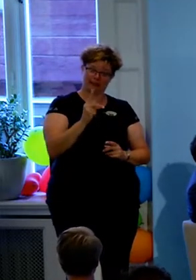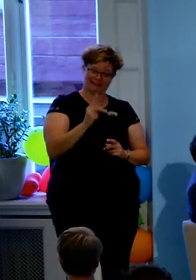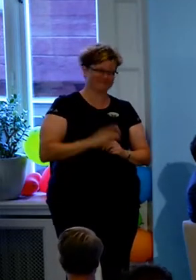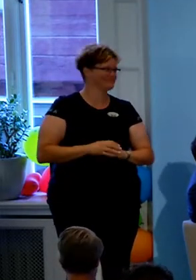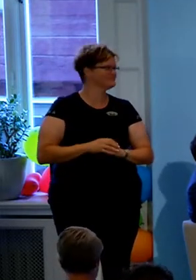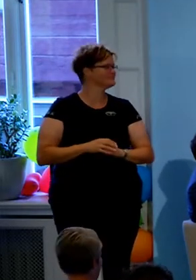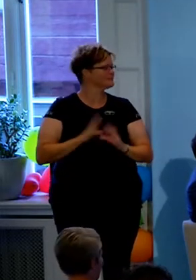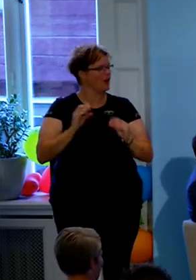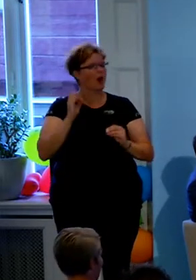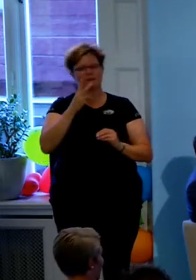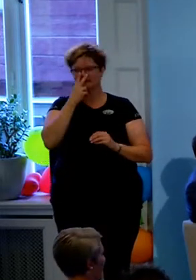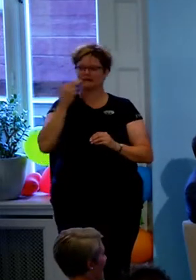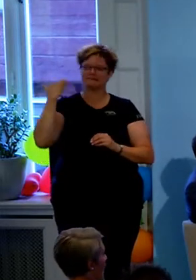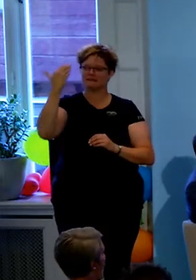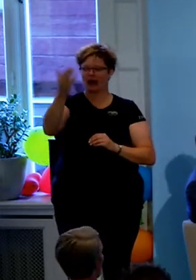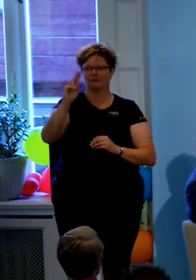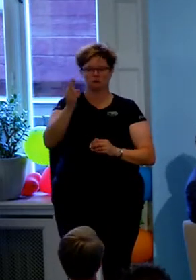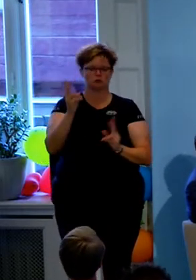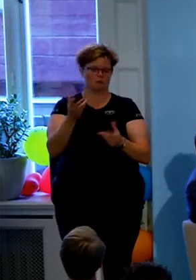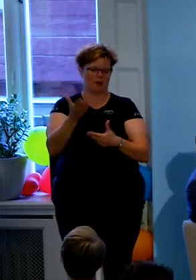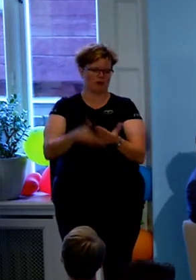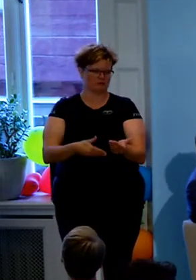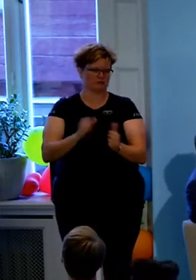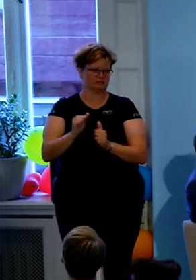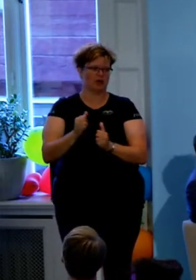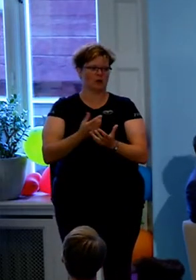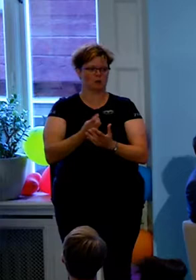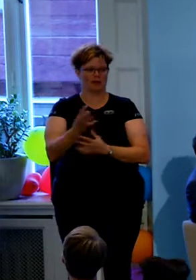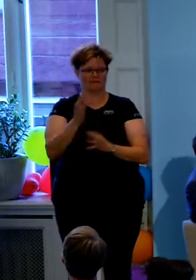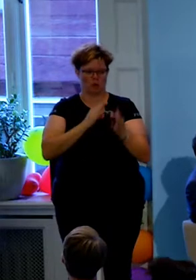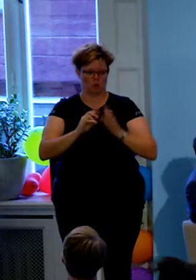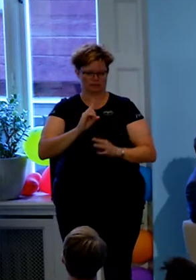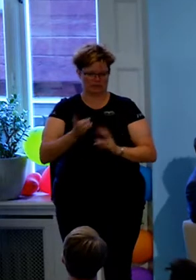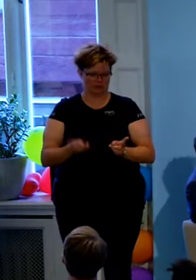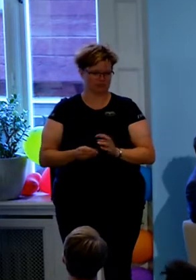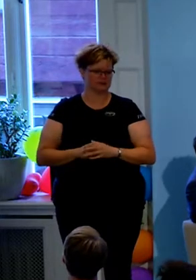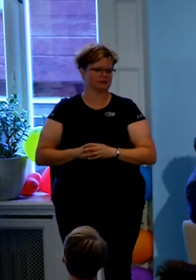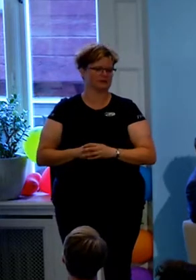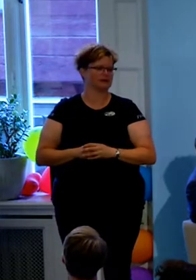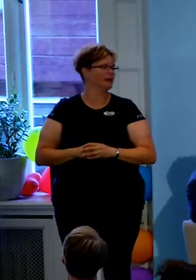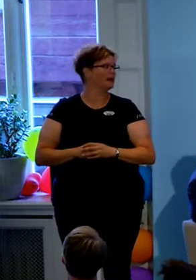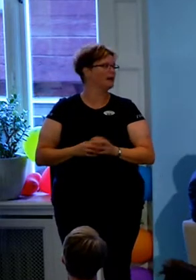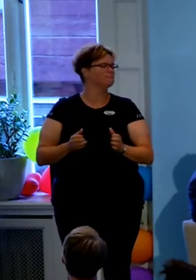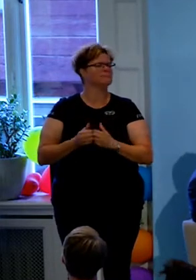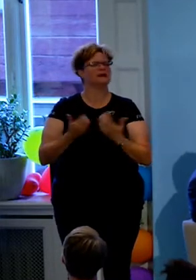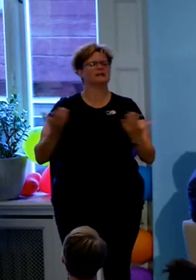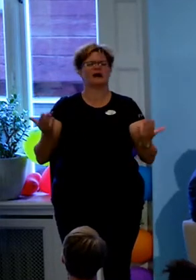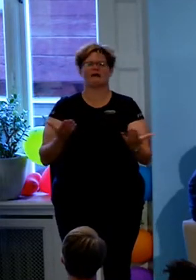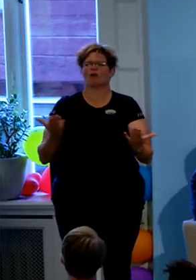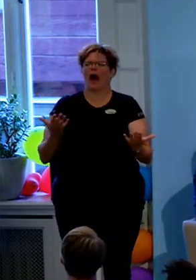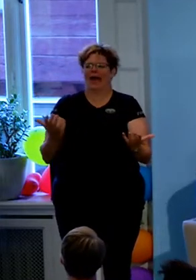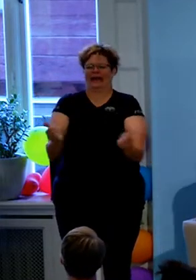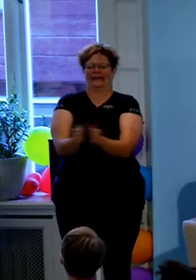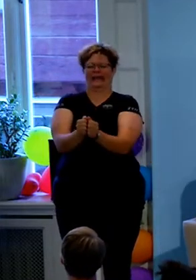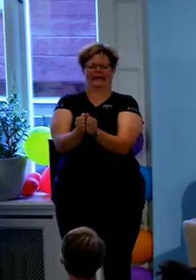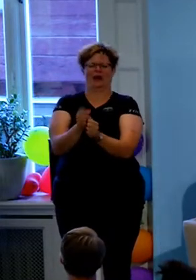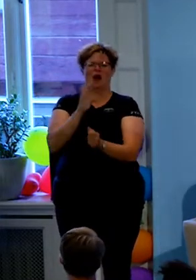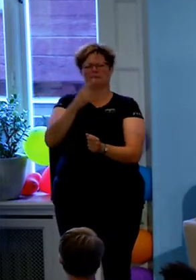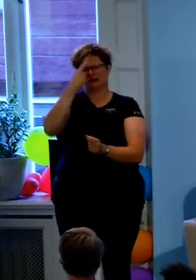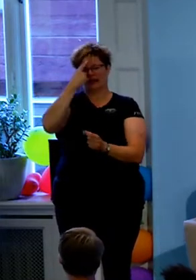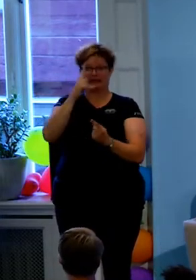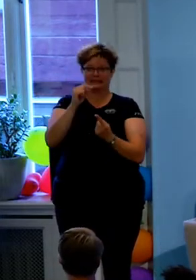men utifrån, om vi tittar framåt, avslutningsvis, vi ska släppa in någon fråga här också. Vad kommer vara grejen om vi nu tänker? Vi